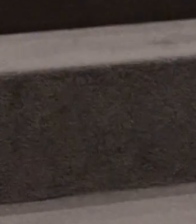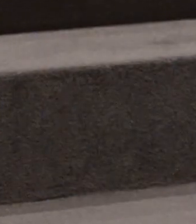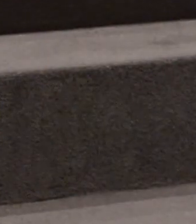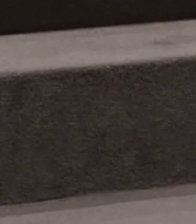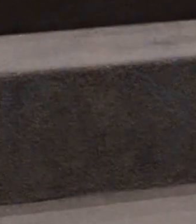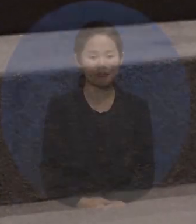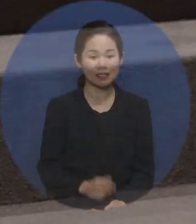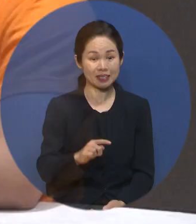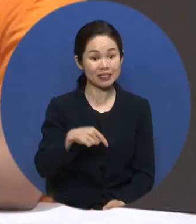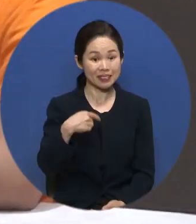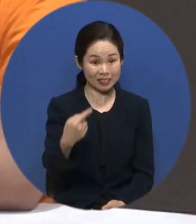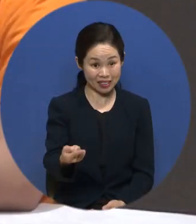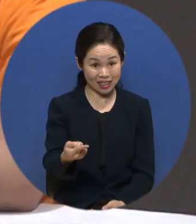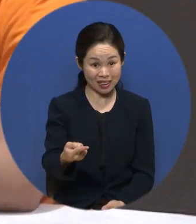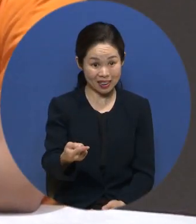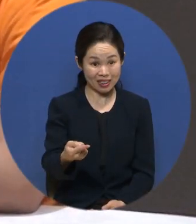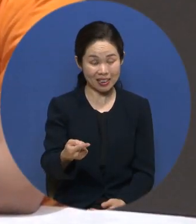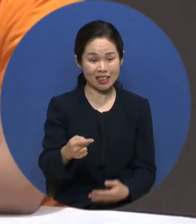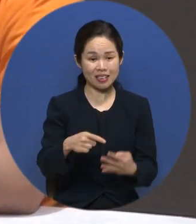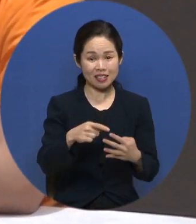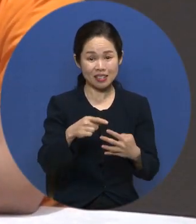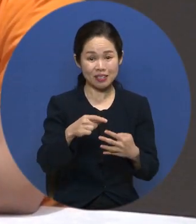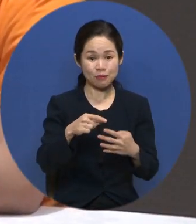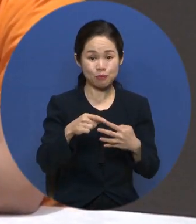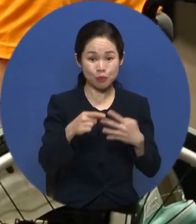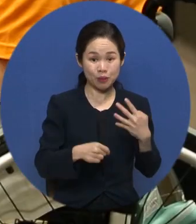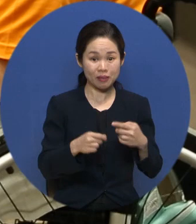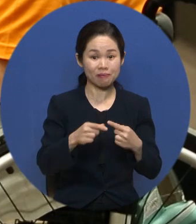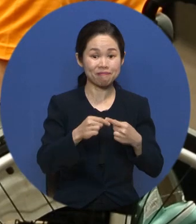그리고 이어진 첫 번째 프로그램 소개.